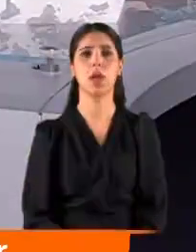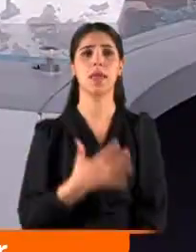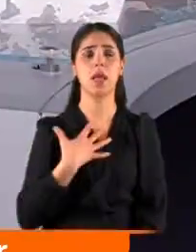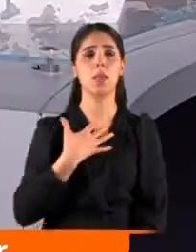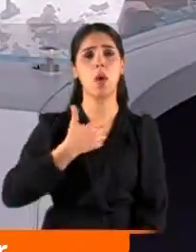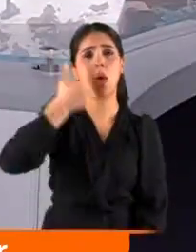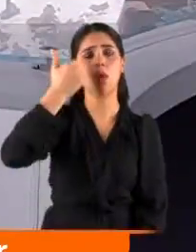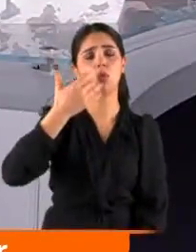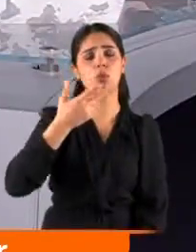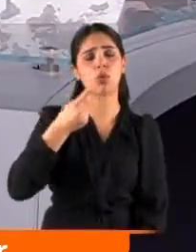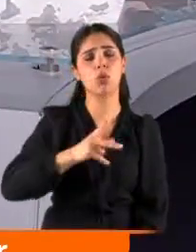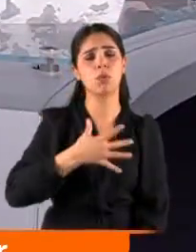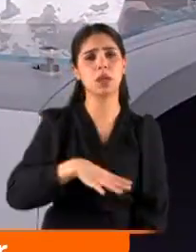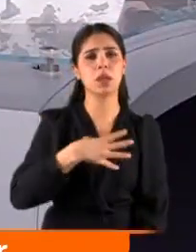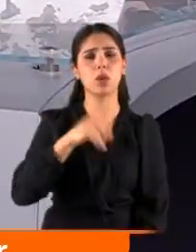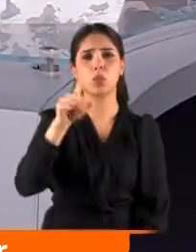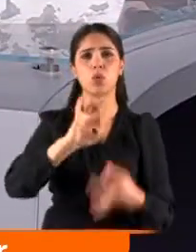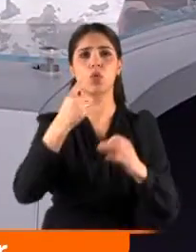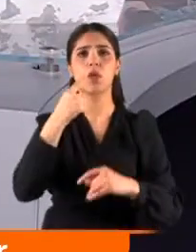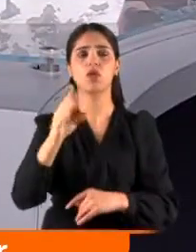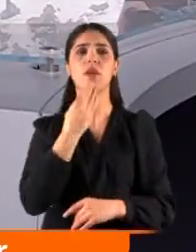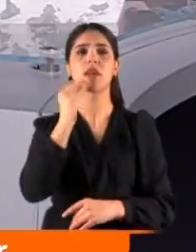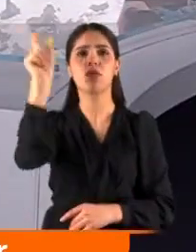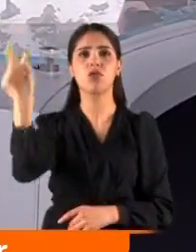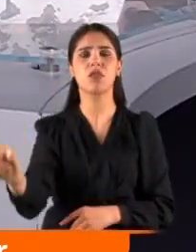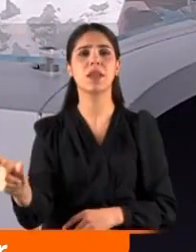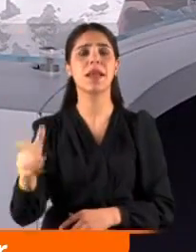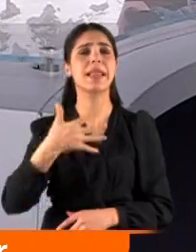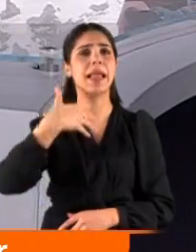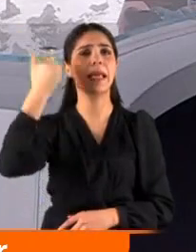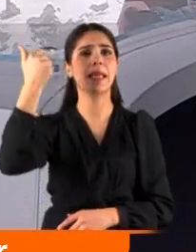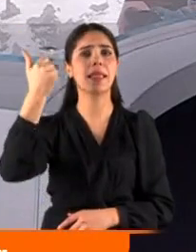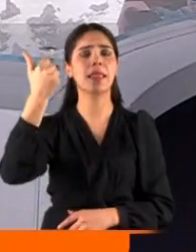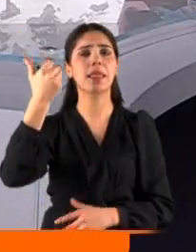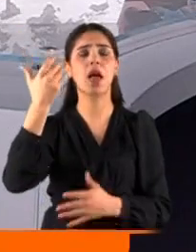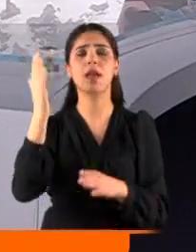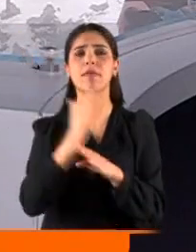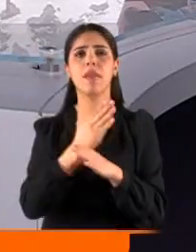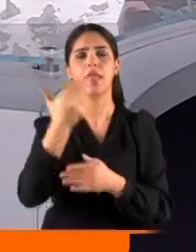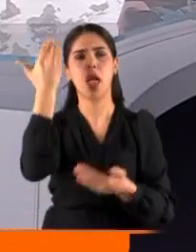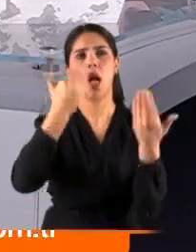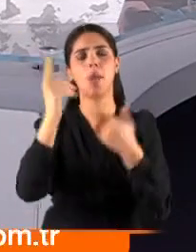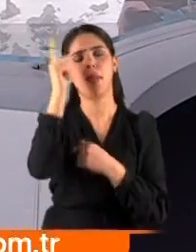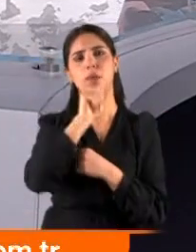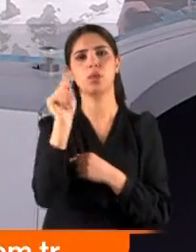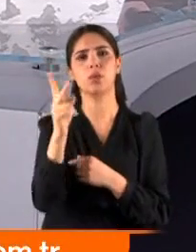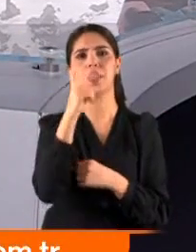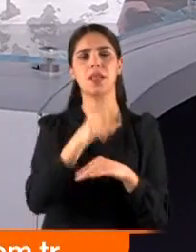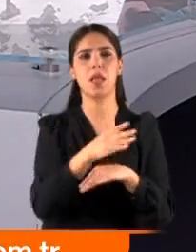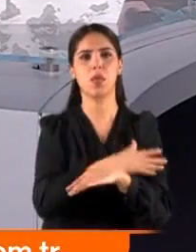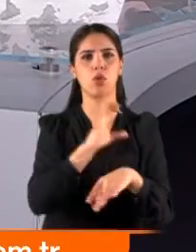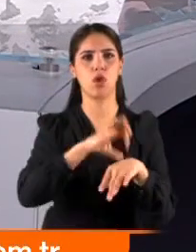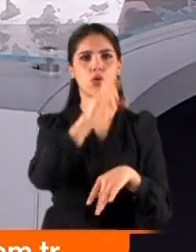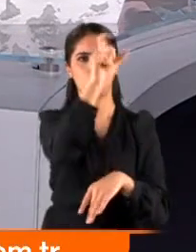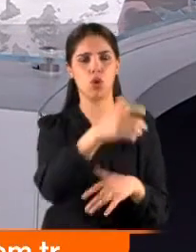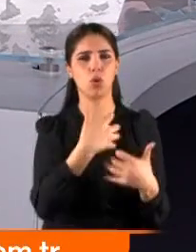Kendimi öldürmeye kalktım. Bu cümleleri kuran genç kadını intiharın eşine getiren geçirdiği estetik operasyonlar. 2 yıl önce bir